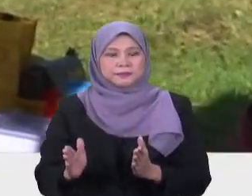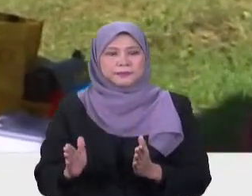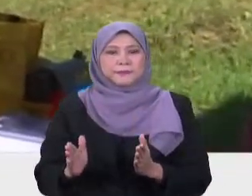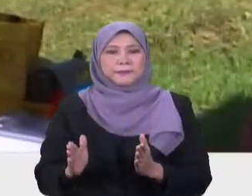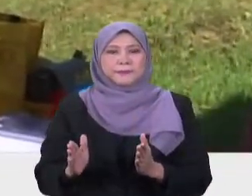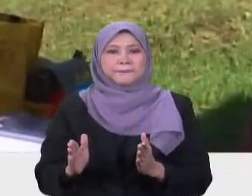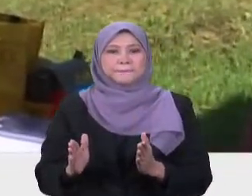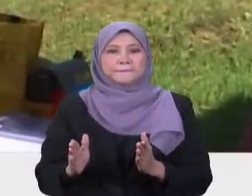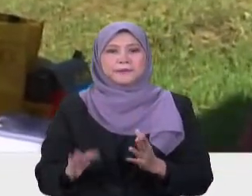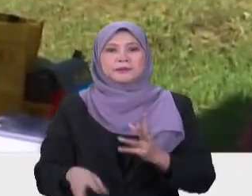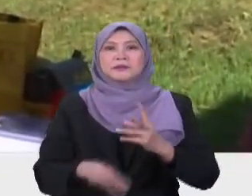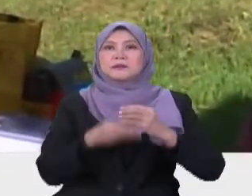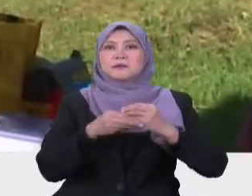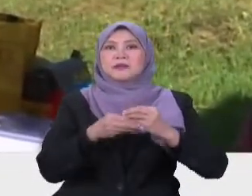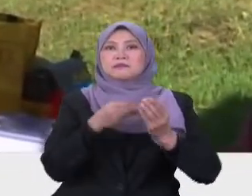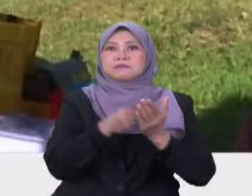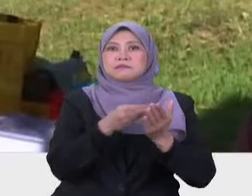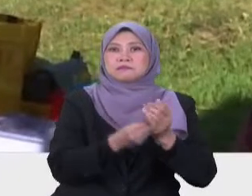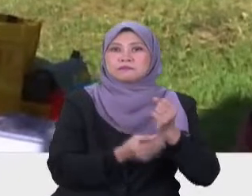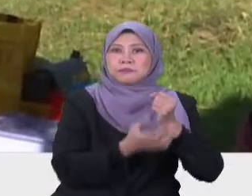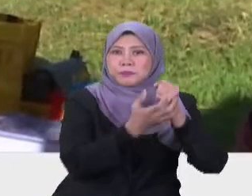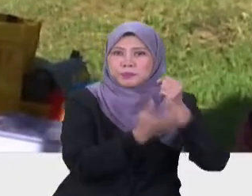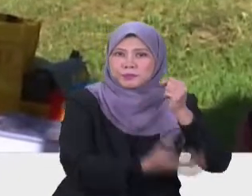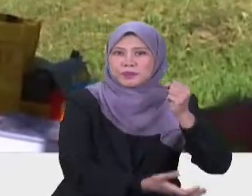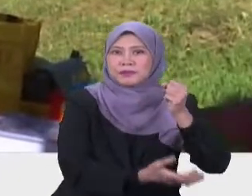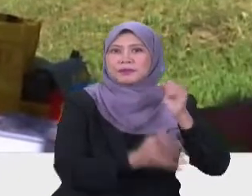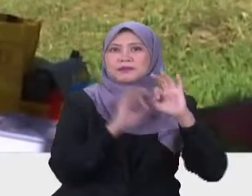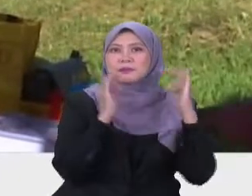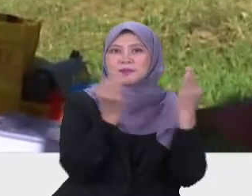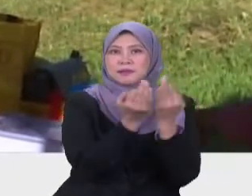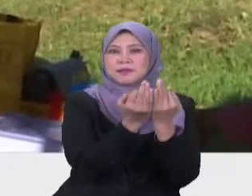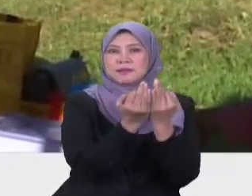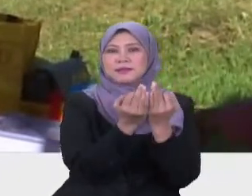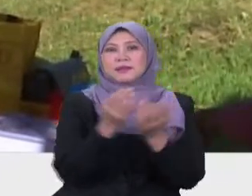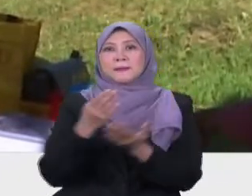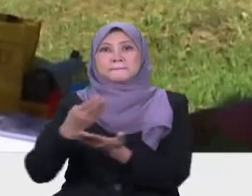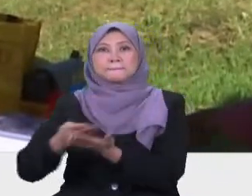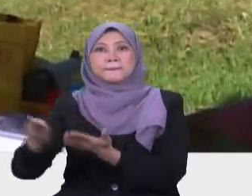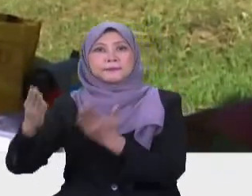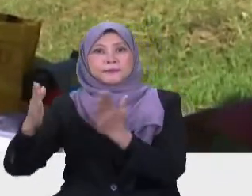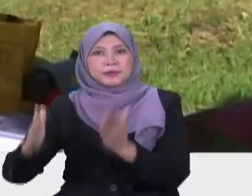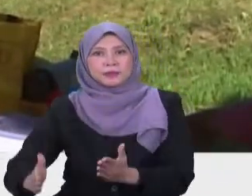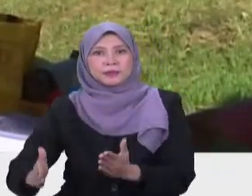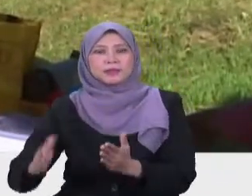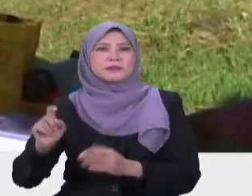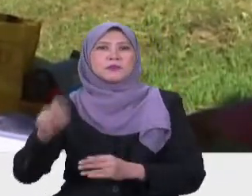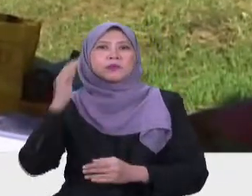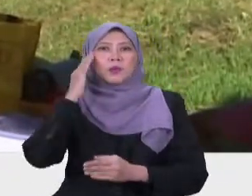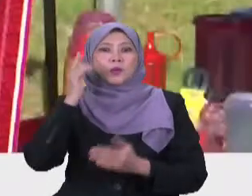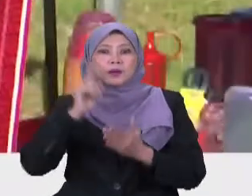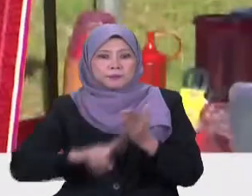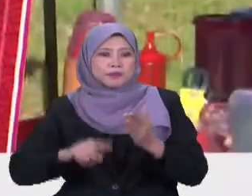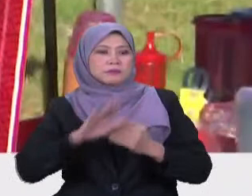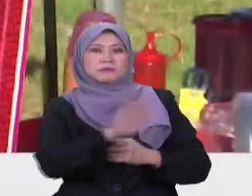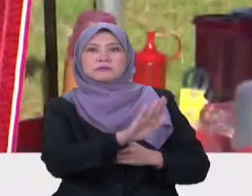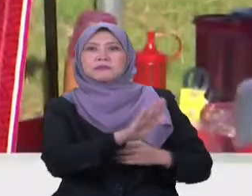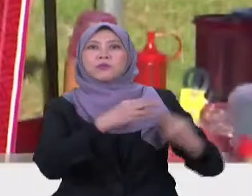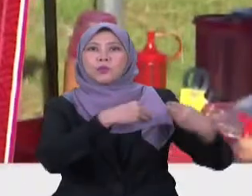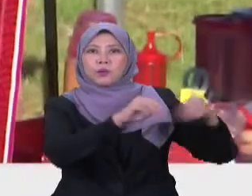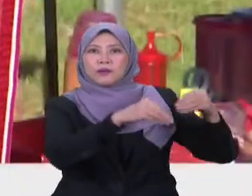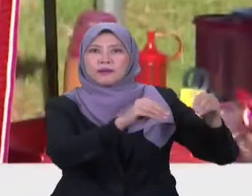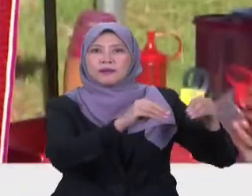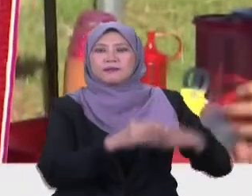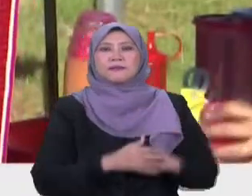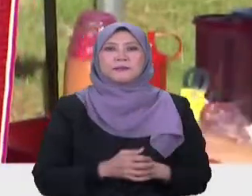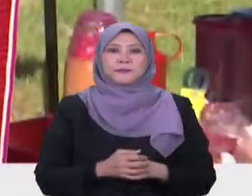menambah lagi Apa pendapat anda keluarga membeli dapat tahu apa yang kita orang jual membantu